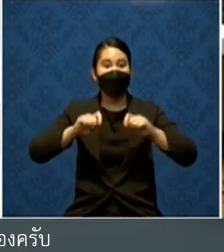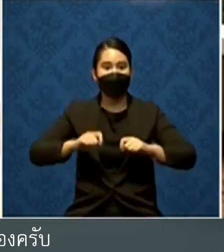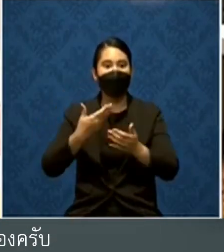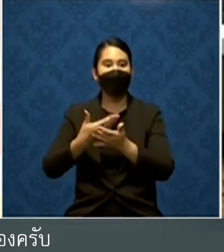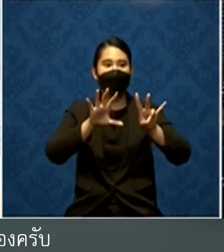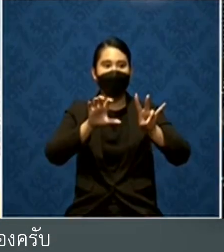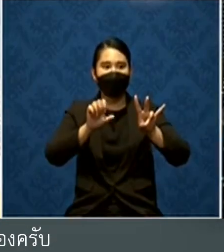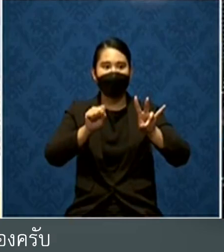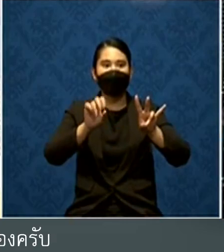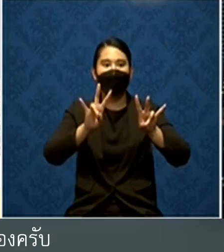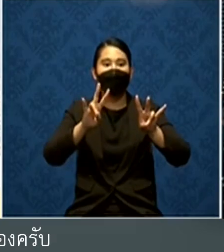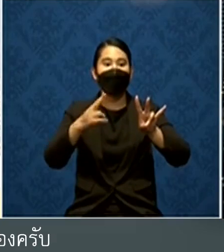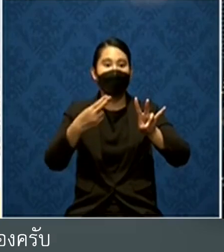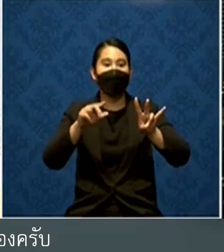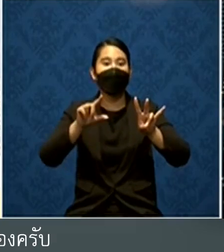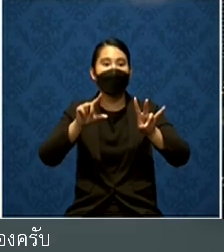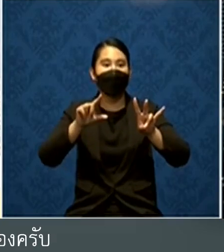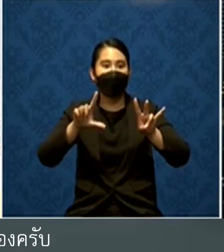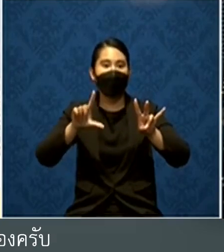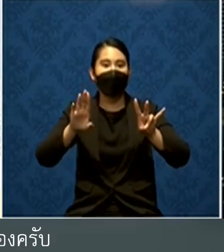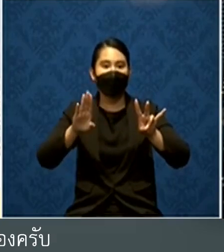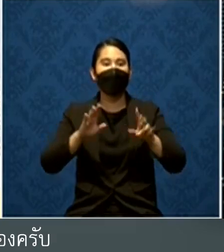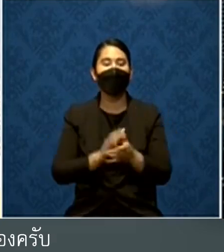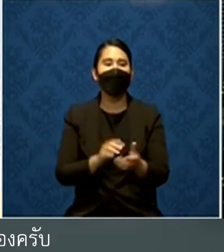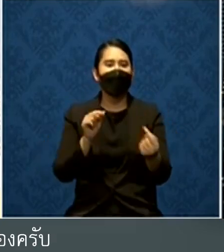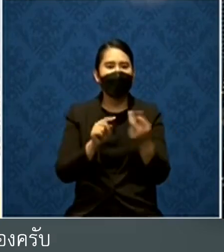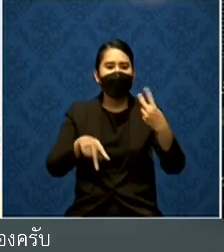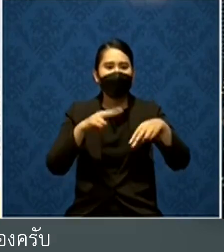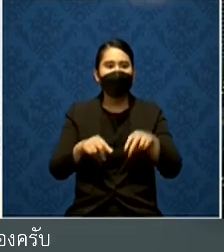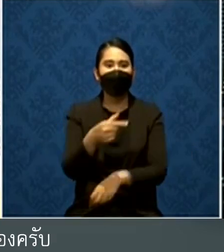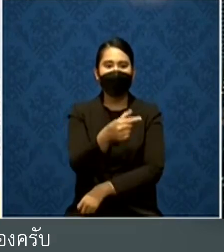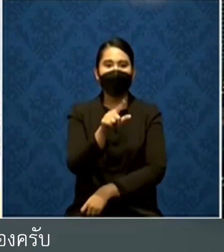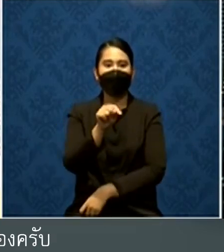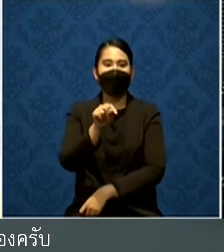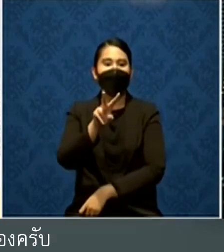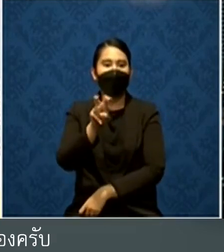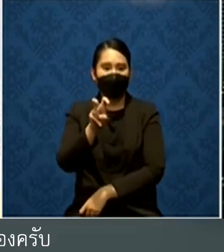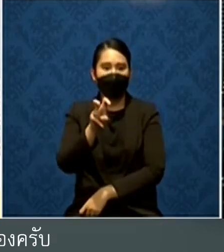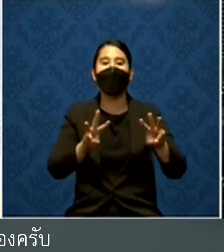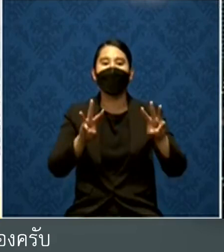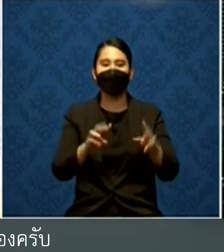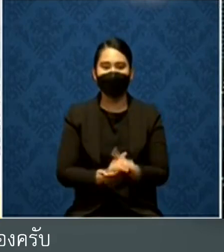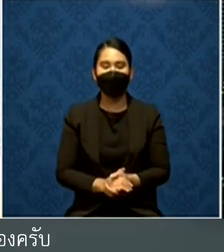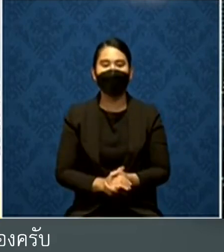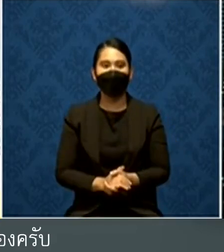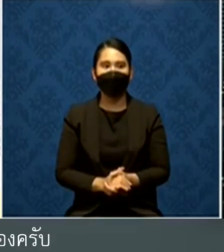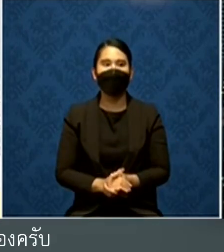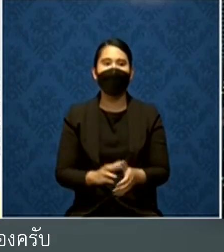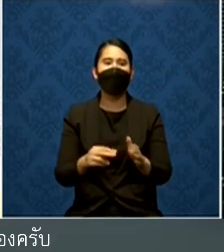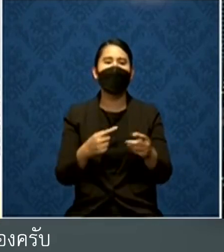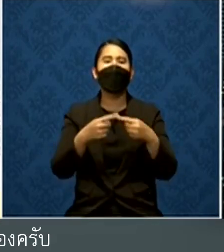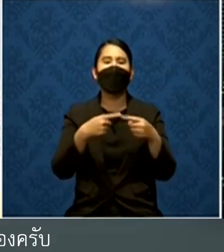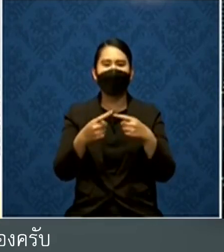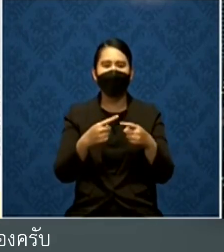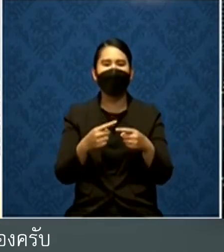พรรคก้าวไกลอภิปรายการใช้งบประมาณกระทรวงกลาโหมที่ไม่ปรากฏในเอกสารงบประมาณอ้างอิงถึงกร